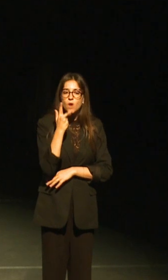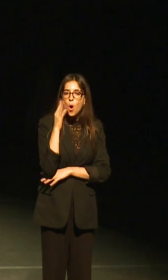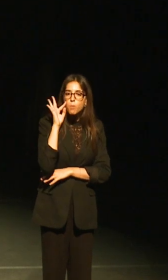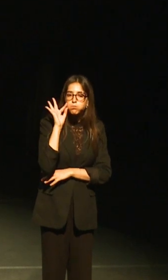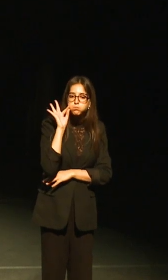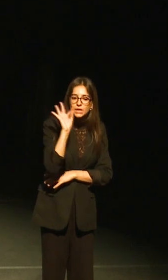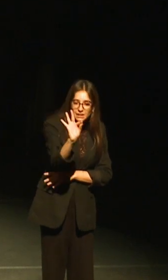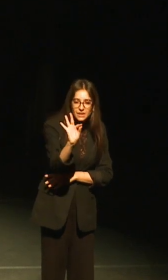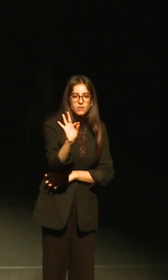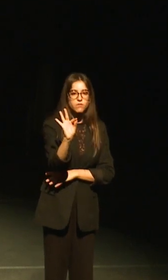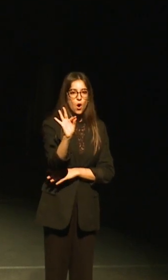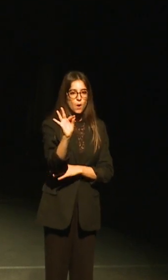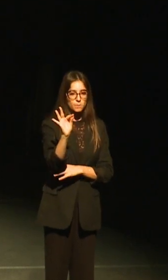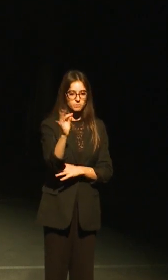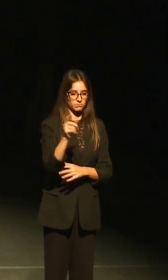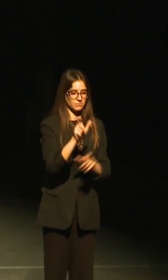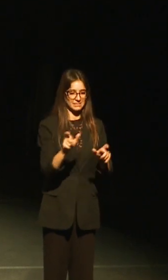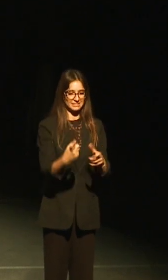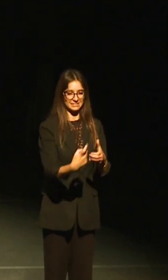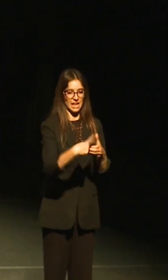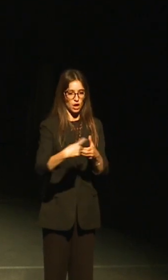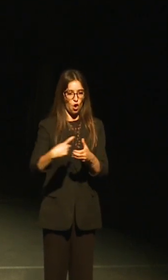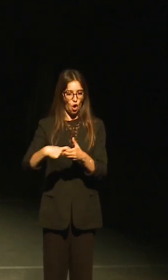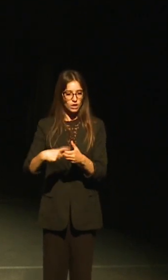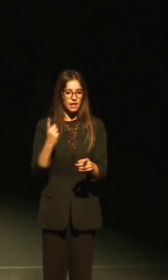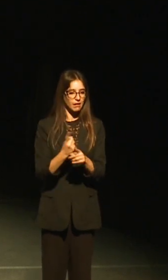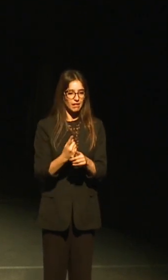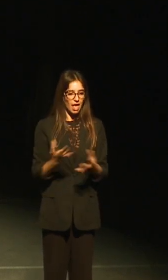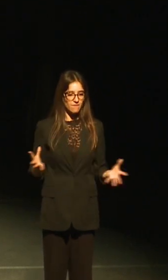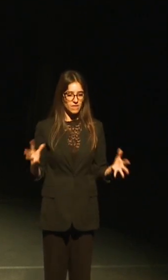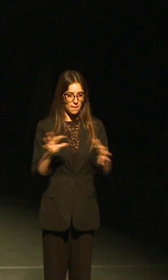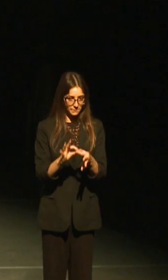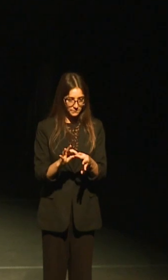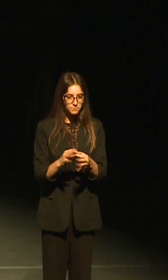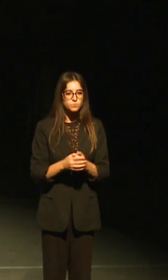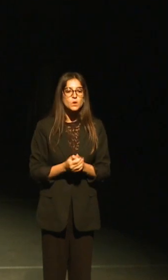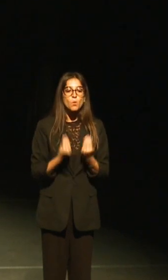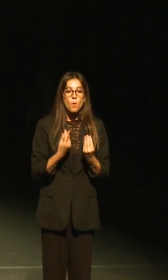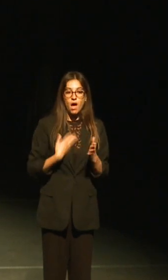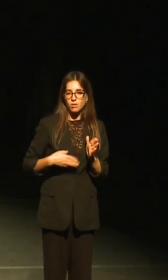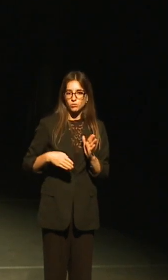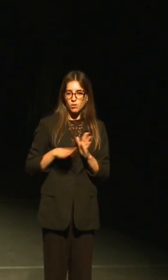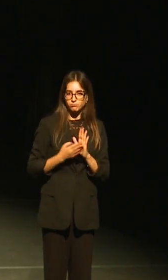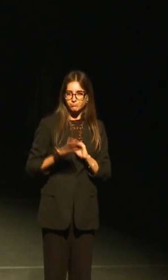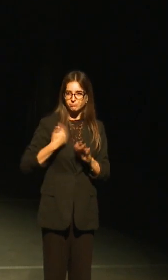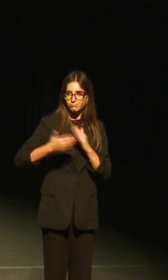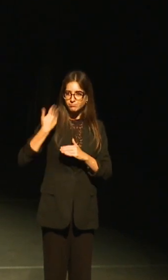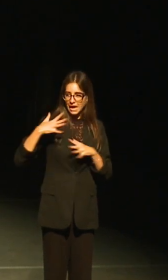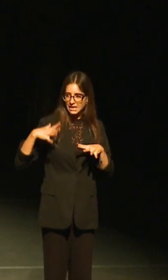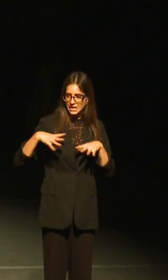l'interesse di tutti gli stakeholder quando noi siamo partiti Io ho fatto un errore